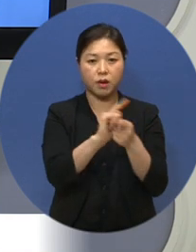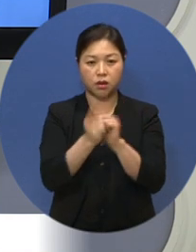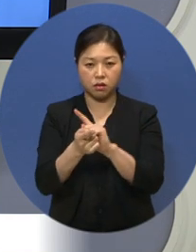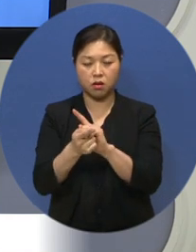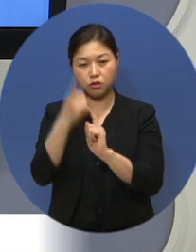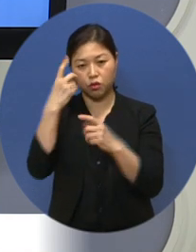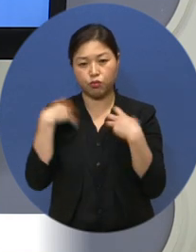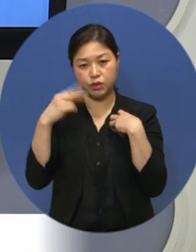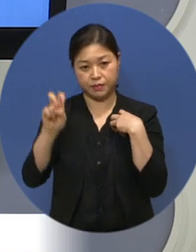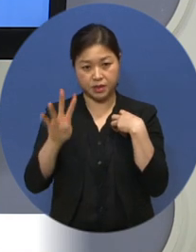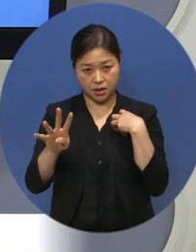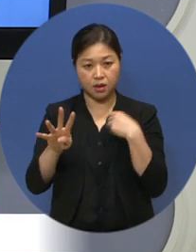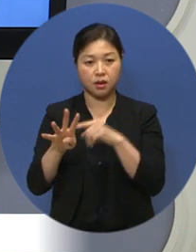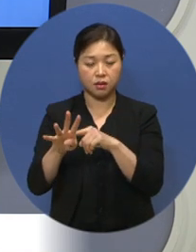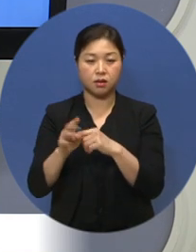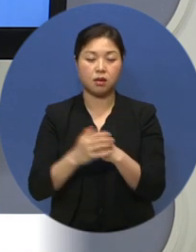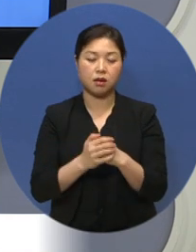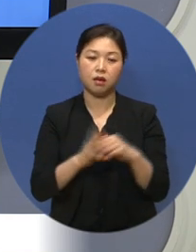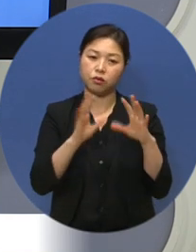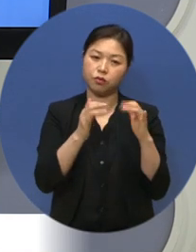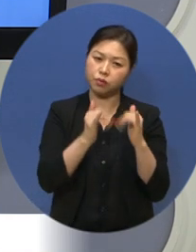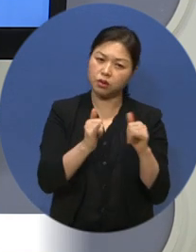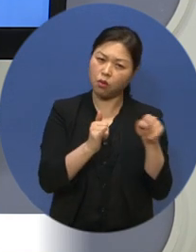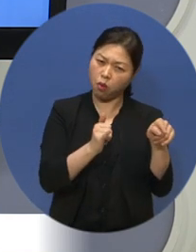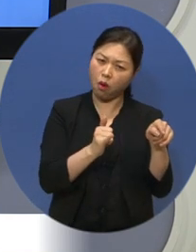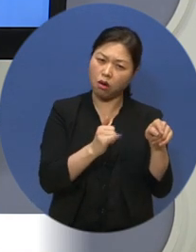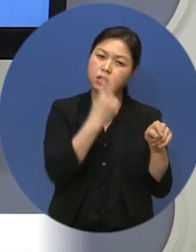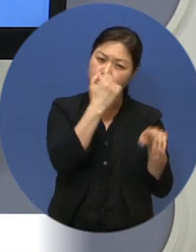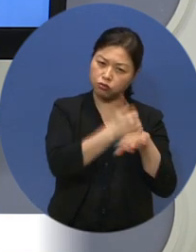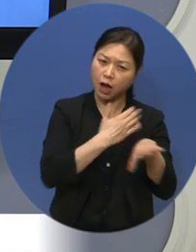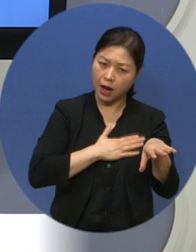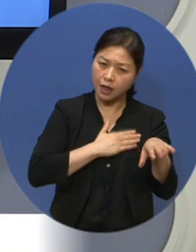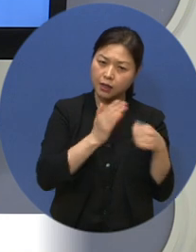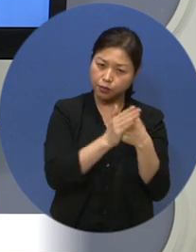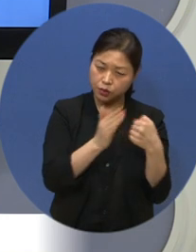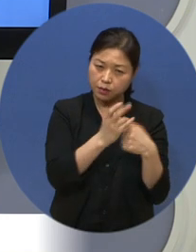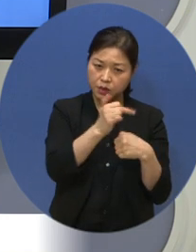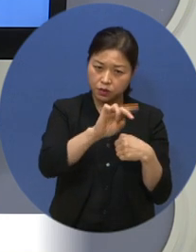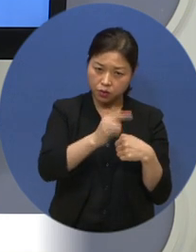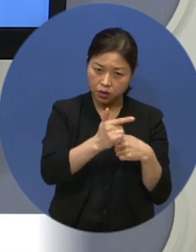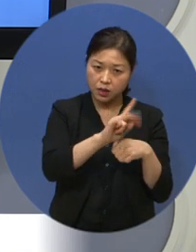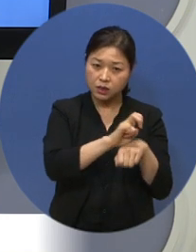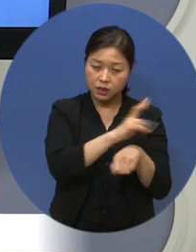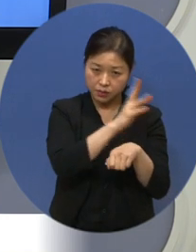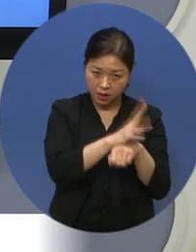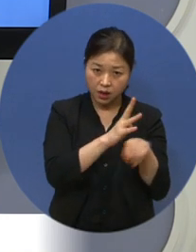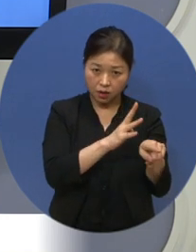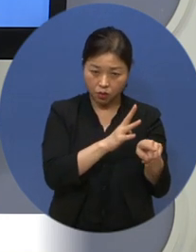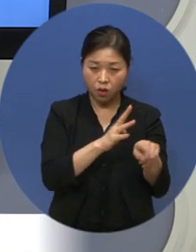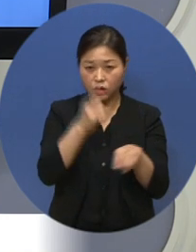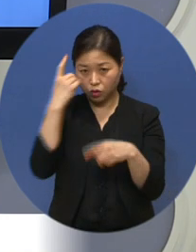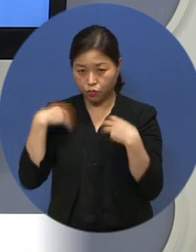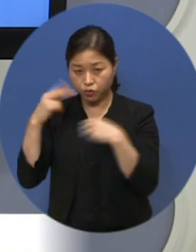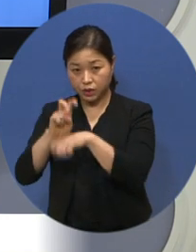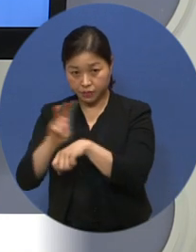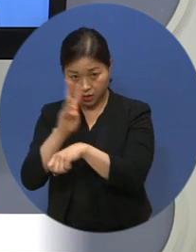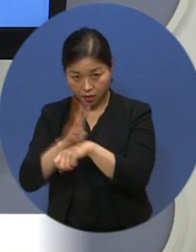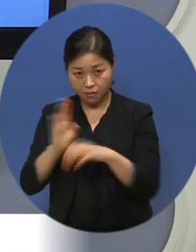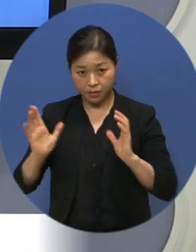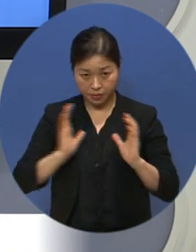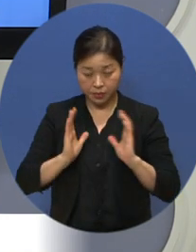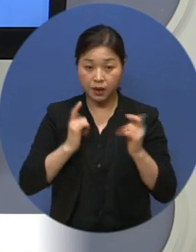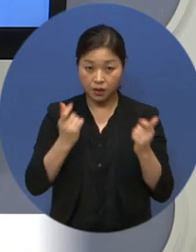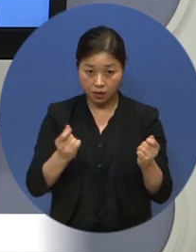전환 됐지만 국민의 인지도를 고려해 그동안 민원 24를 병행 운영해 왔는데요 이번 조치로